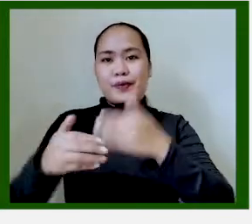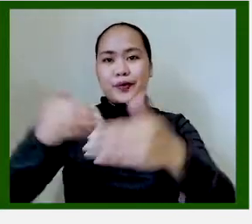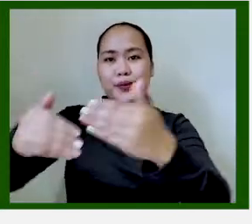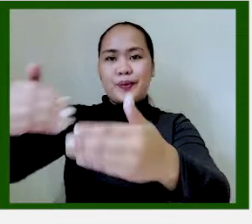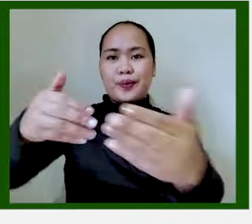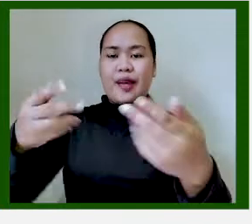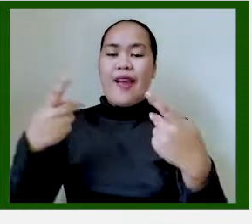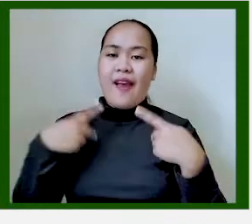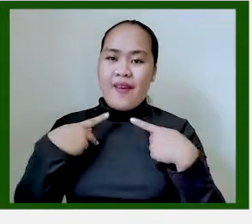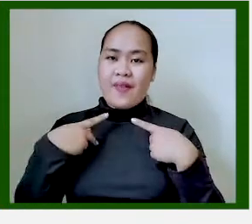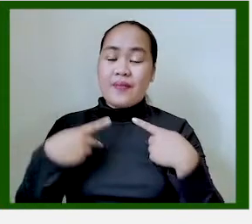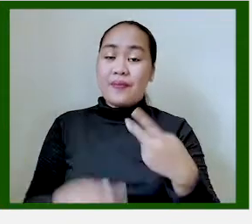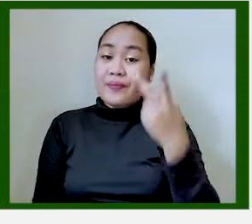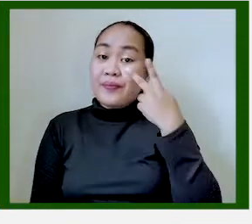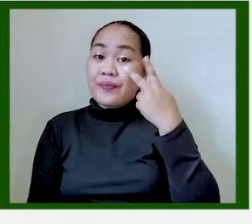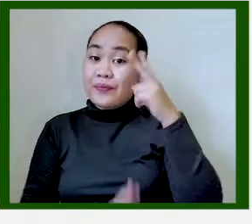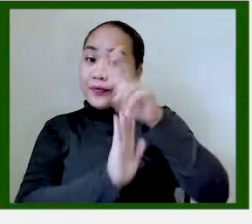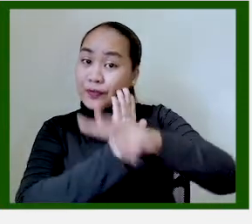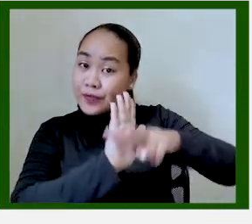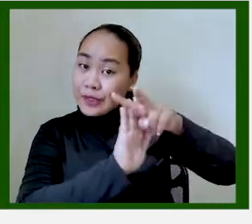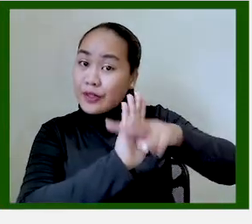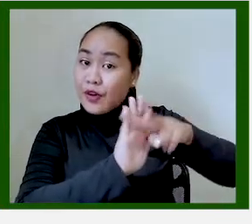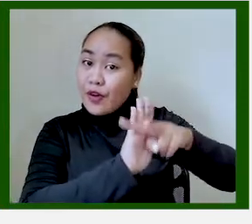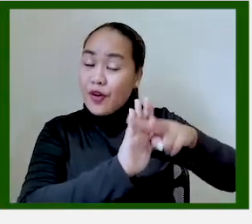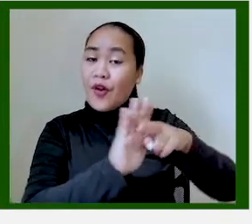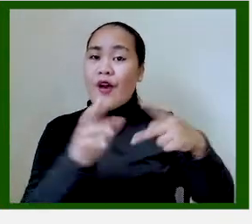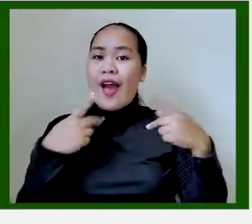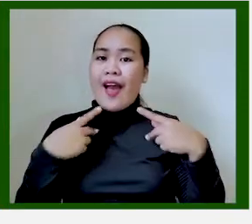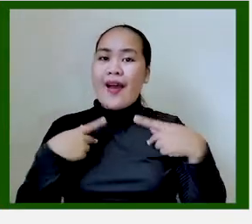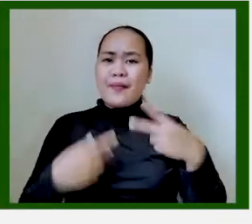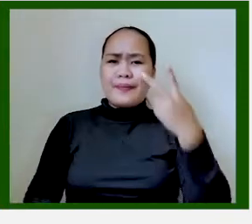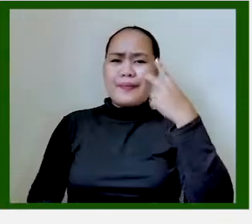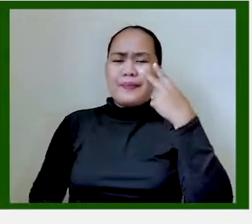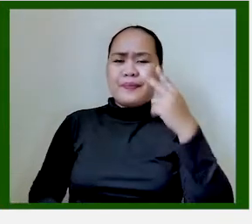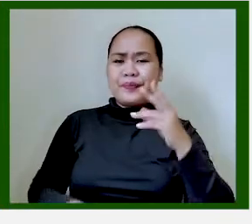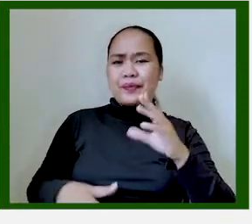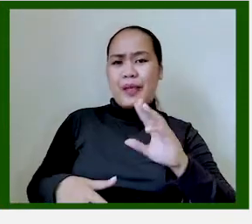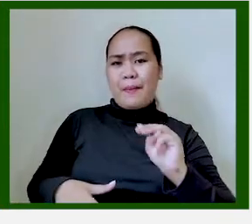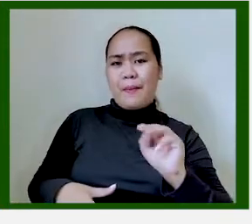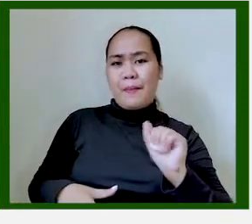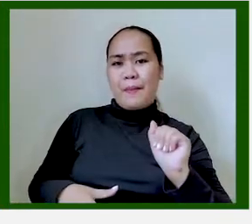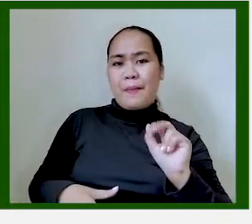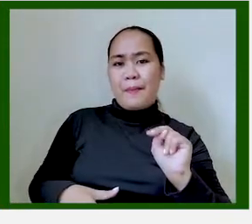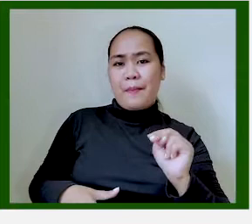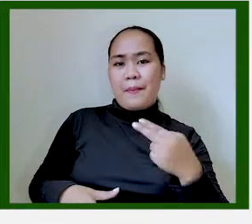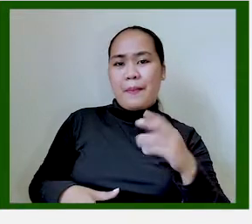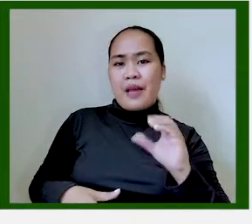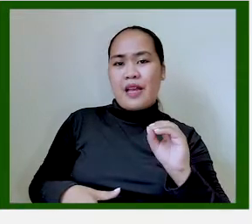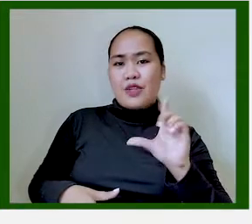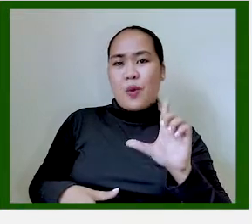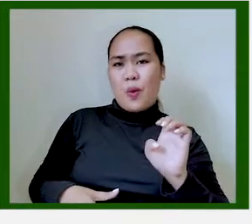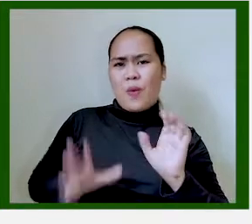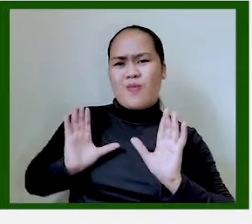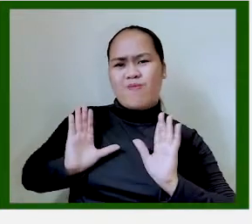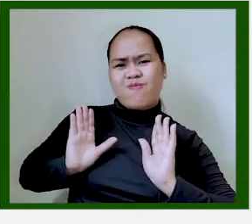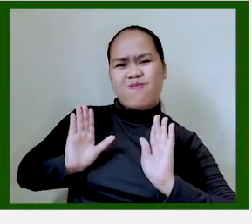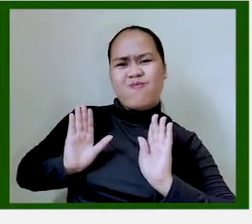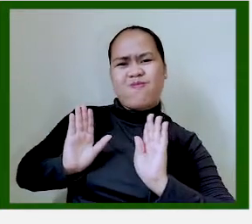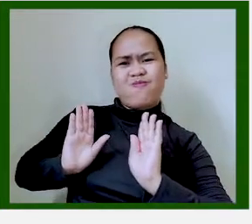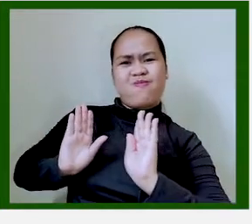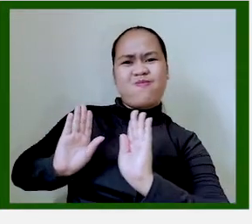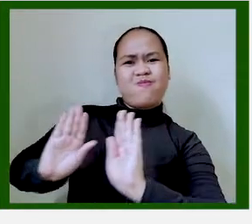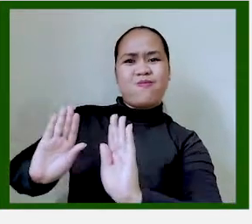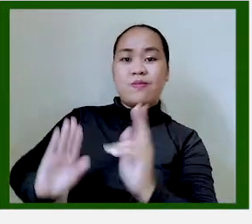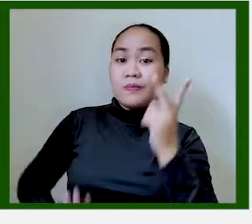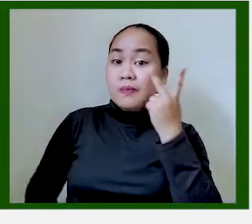kung saan yung concrete manhole ay pilit na tinutulak pataas, you can just imagine yung pressure, no,